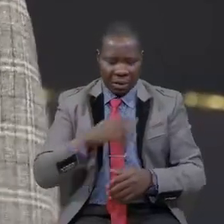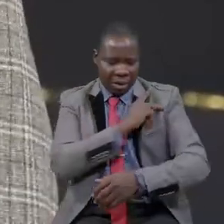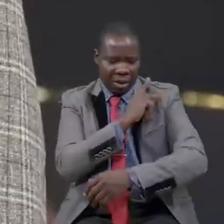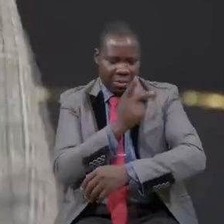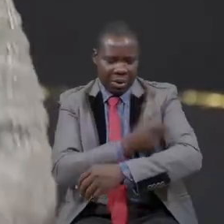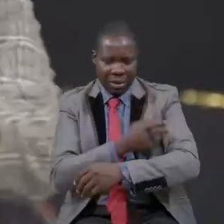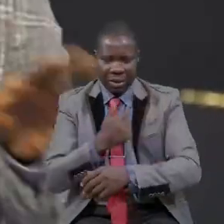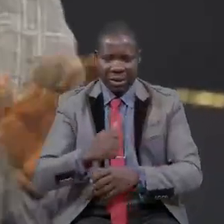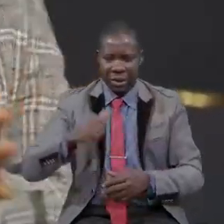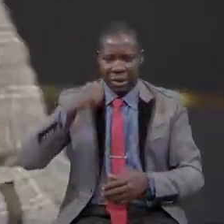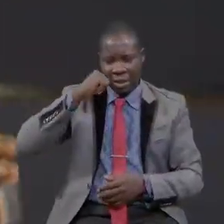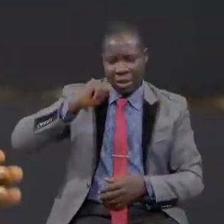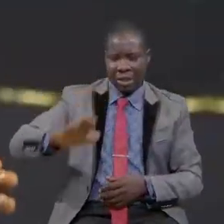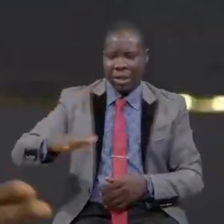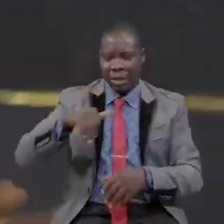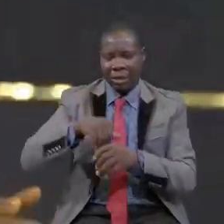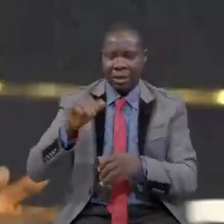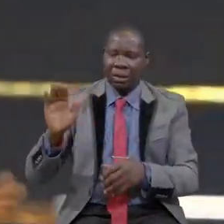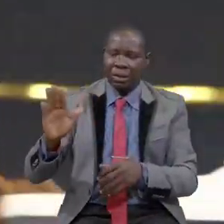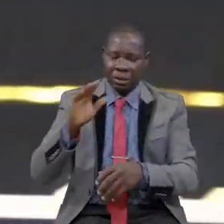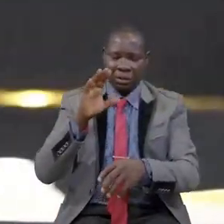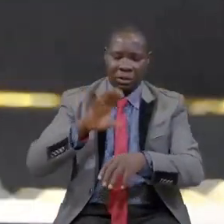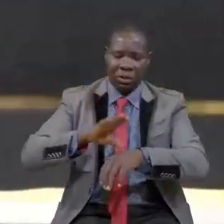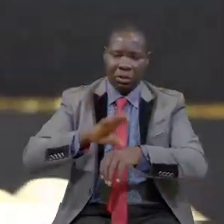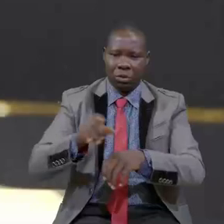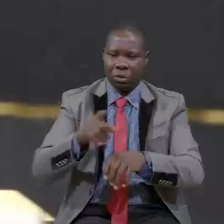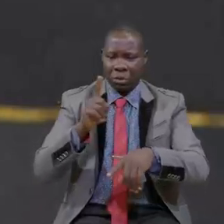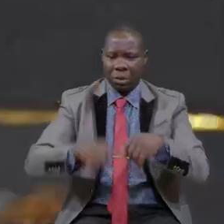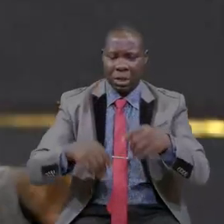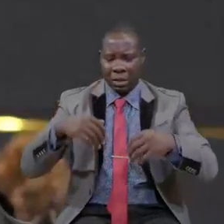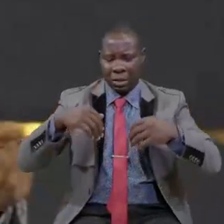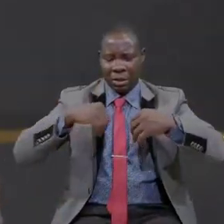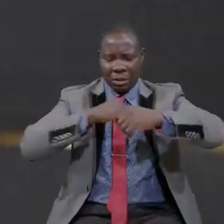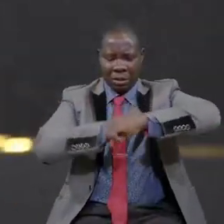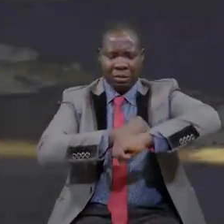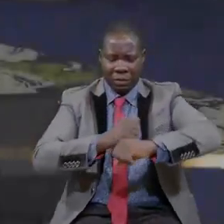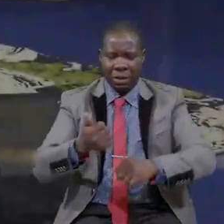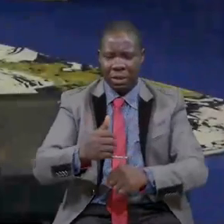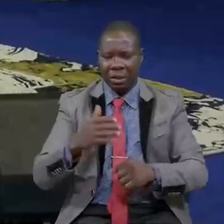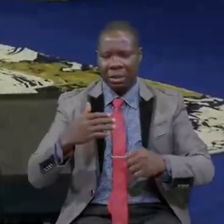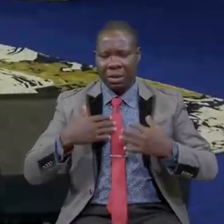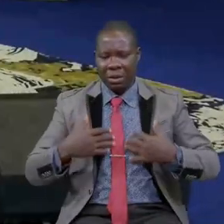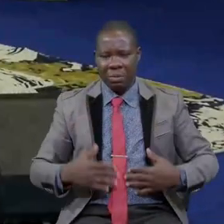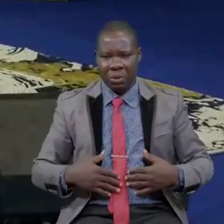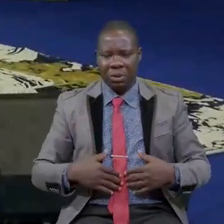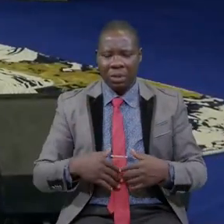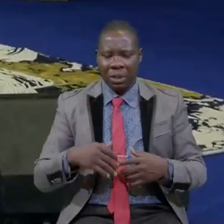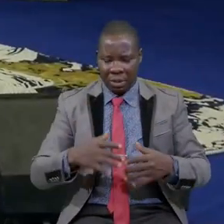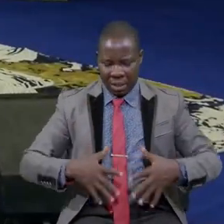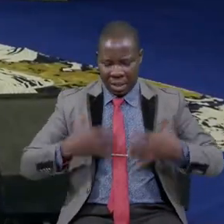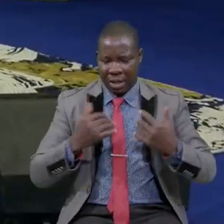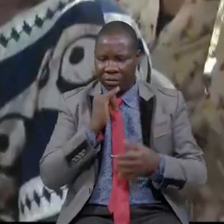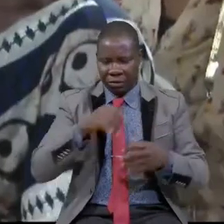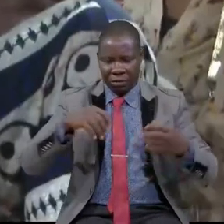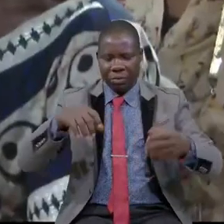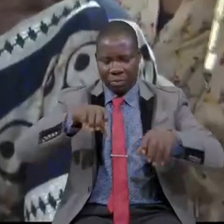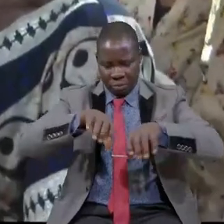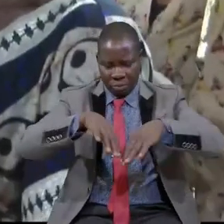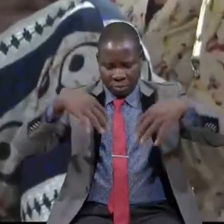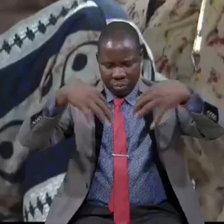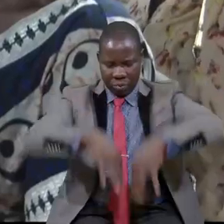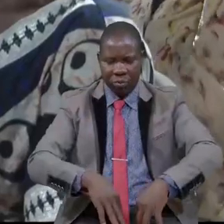mineure dans son église. Vous ne pouvez plus défendre quelqu'un maintenant. Les vies sont renversées, mais maintenant, le Seigneur va rebâtir ta